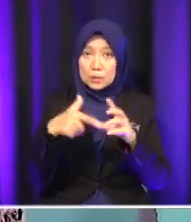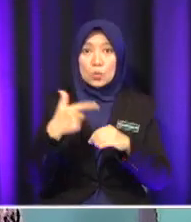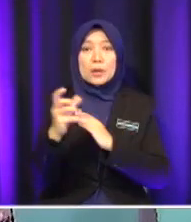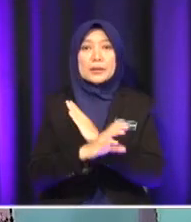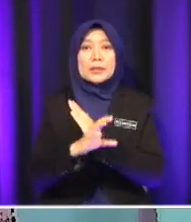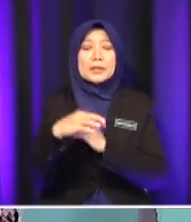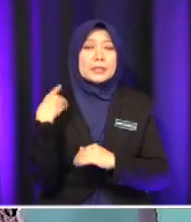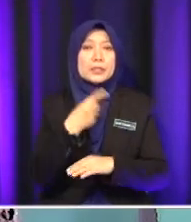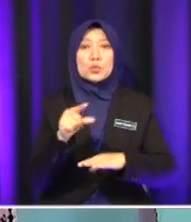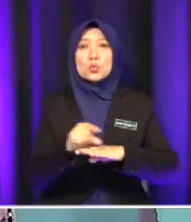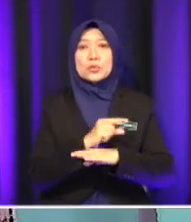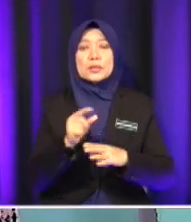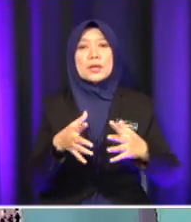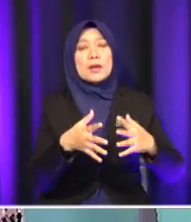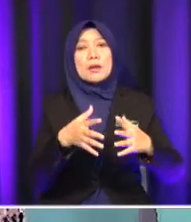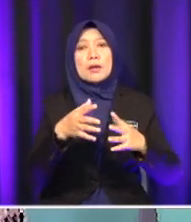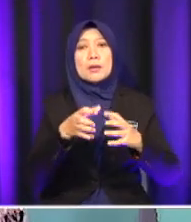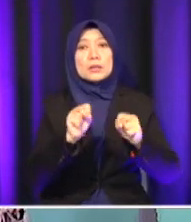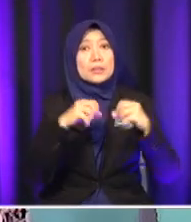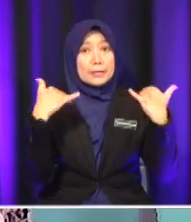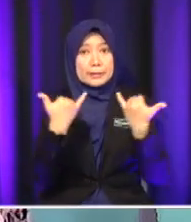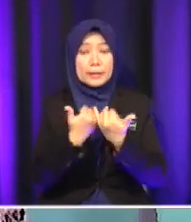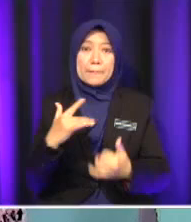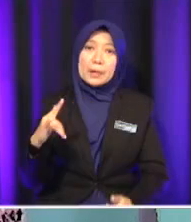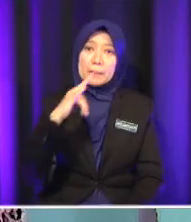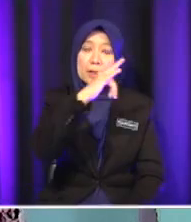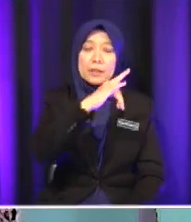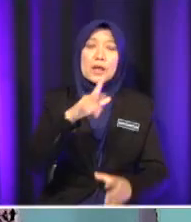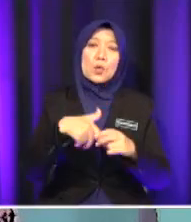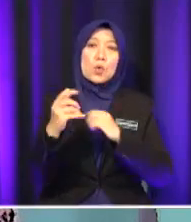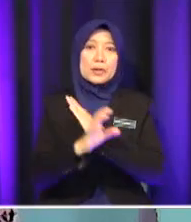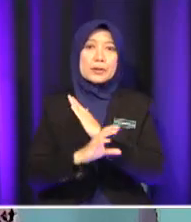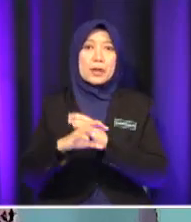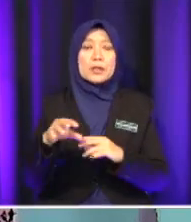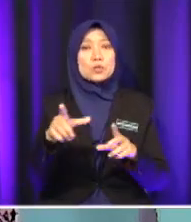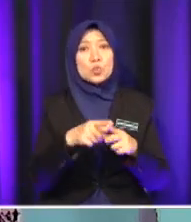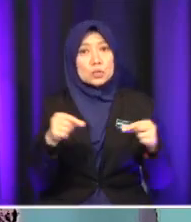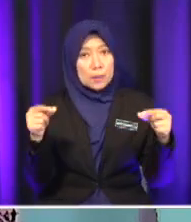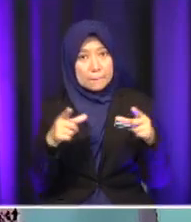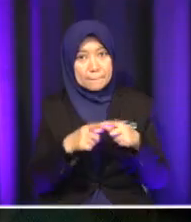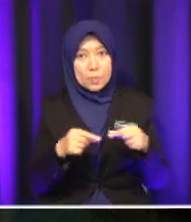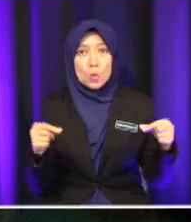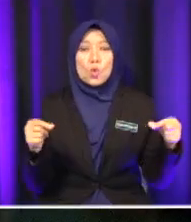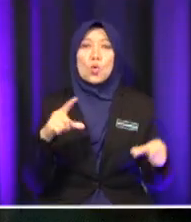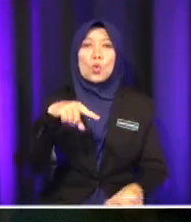Sarekat penerbangan negara asing contohnya Sarekat penerbangan Jepang singa